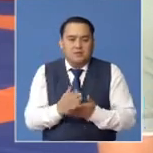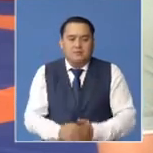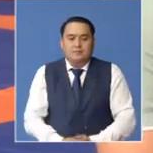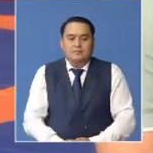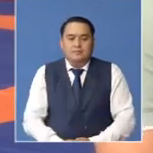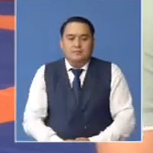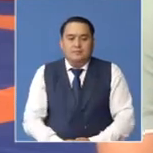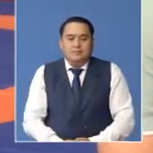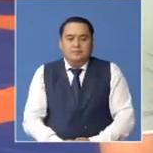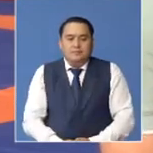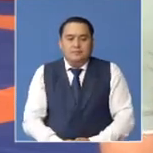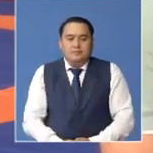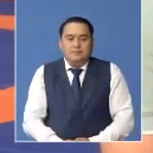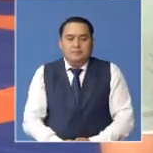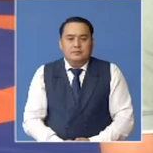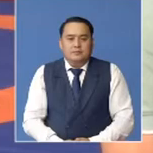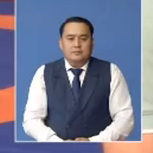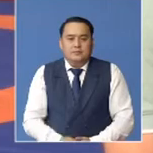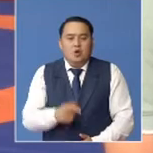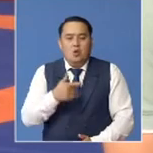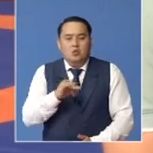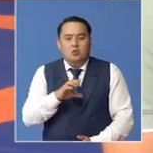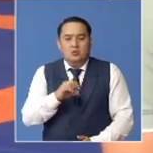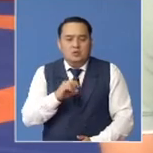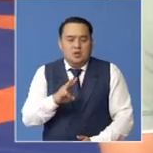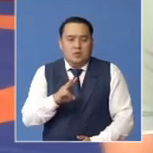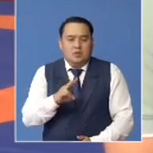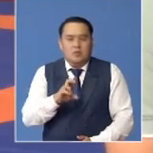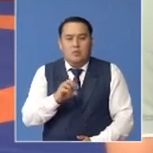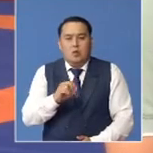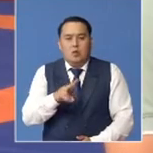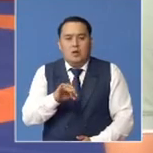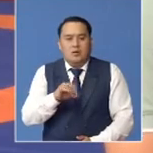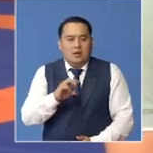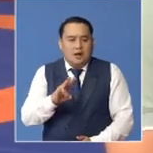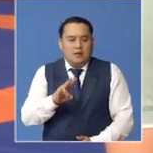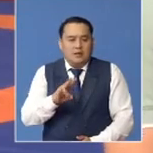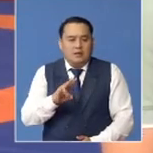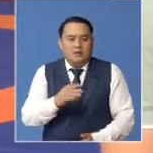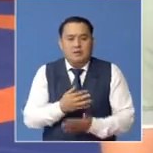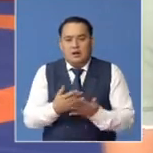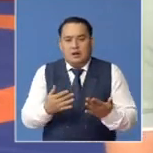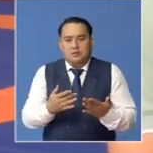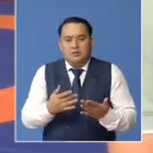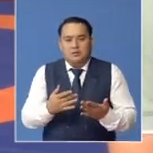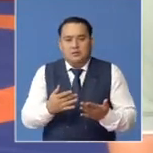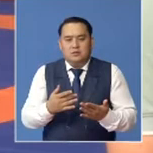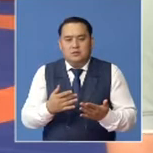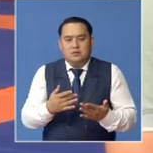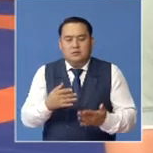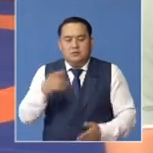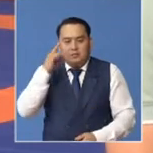есть. Это Рахимбердиев Бекет, это Гусейнов Абиль, это Болатхан Улыжомарт, есть такие, Лукьянчук